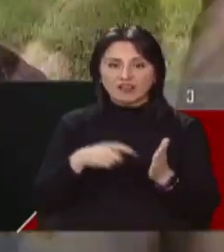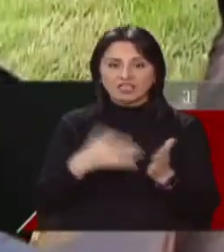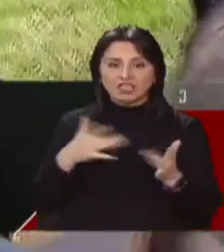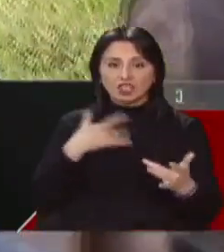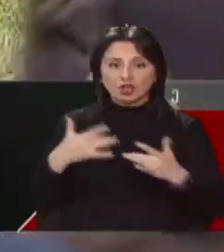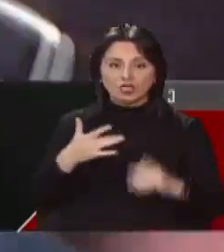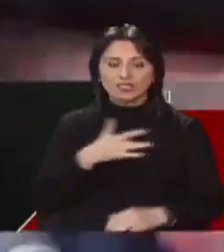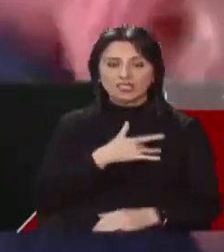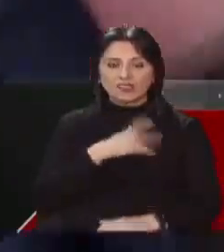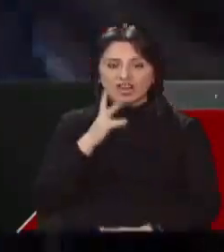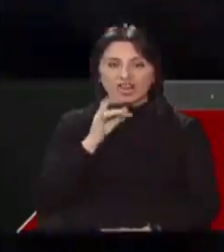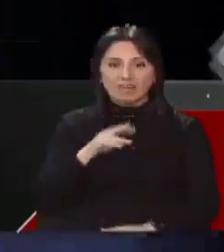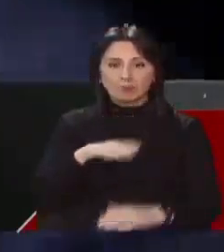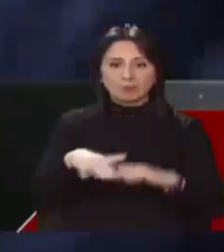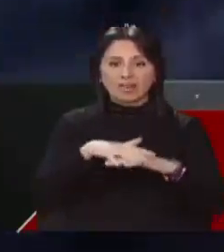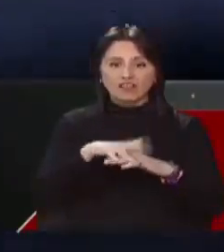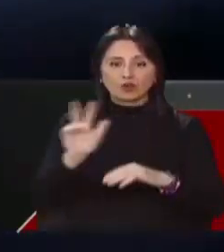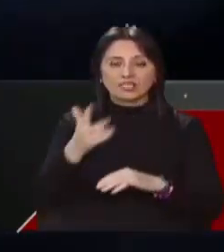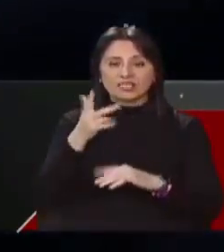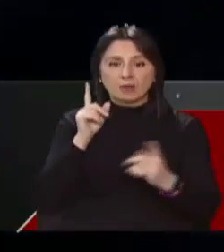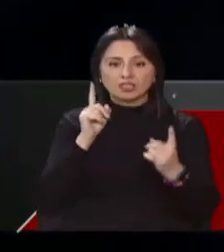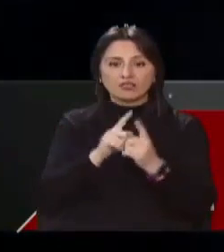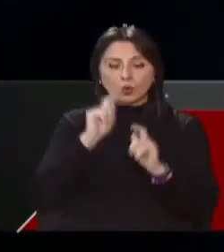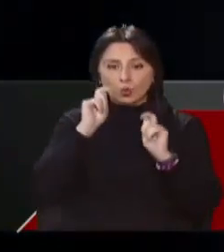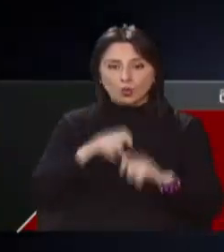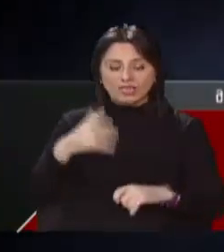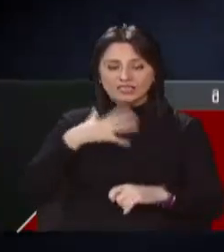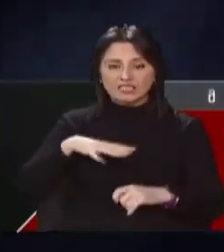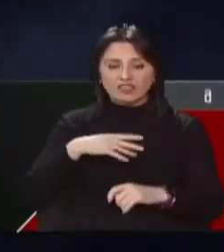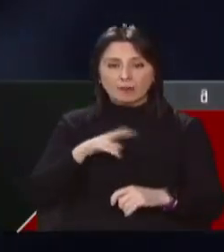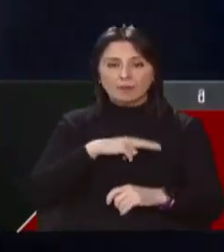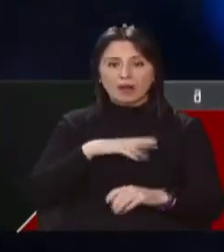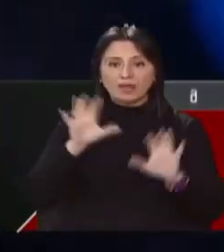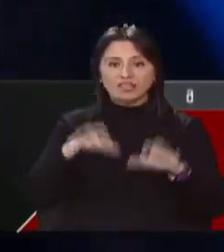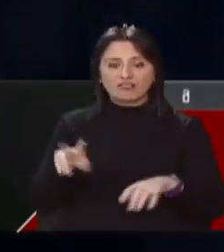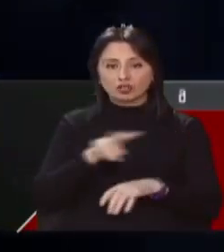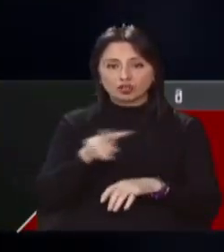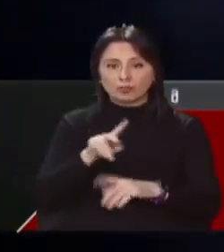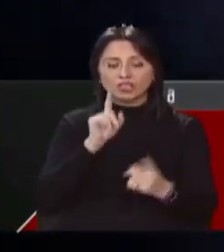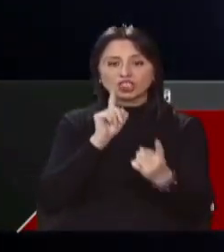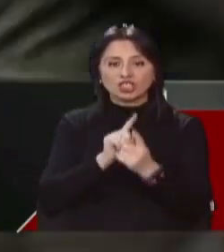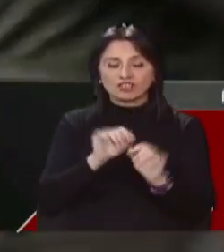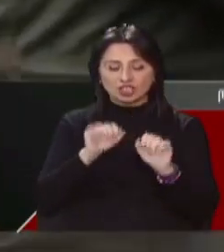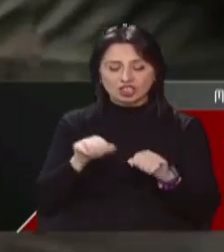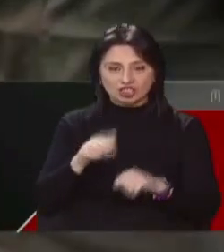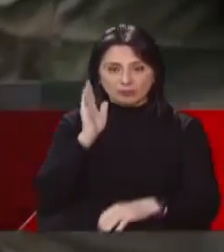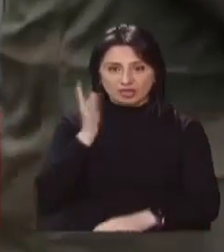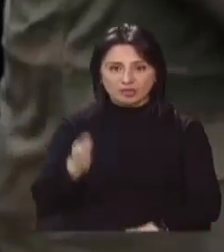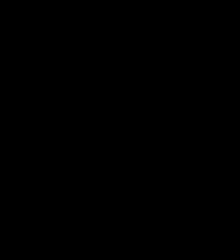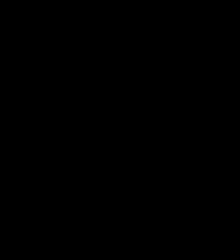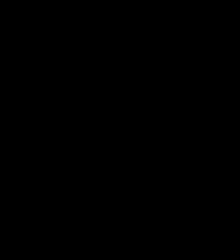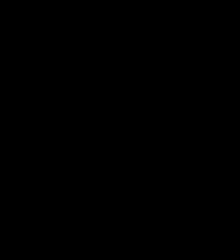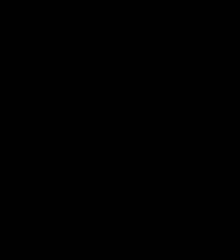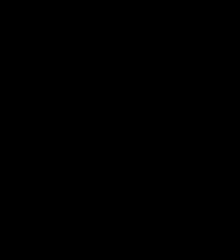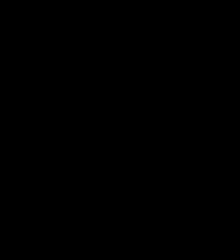როლს სავარაუდოდ ყირიმის პლატფორმის სამიტი ითამაშებს, სადაც უკრაინისა და საქართველოს პარლამენტის თავმჯდომარეებს შეხვედრის შესაძლებლობა ექნებათ.